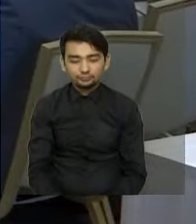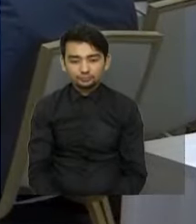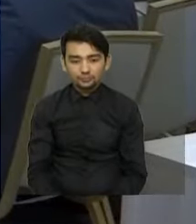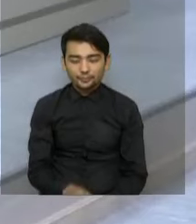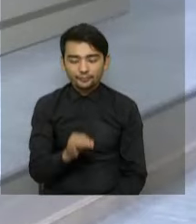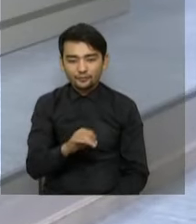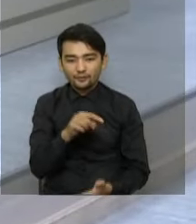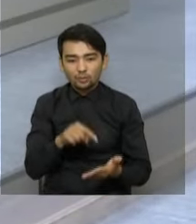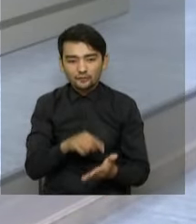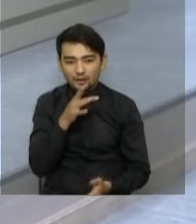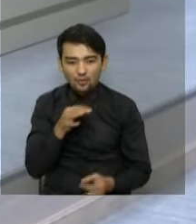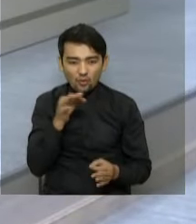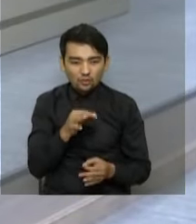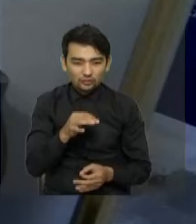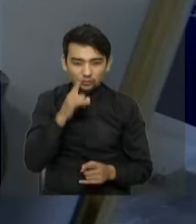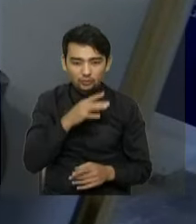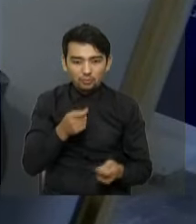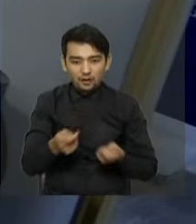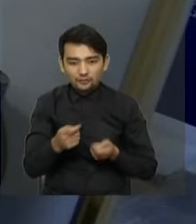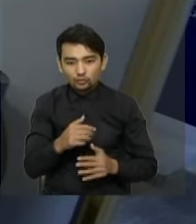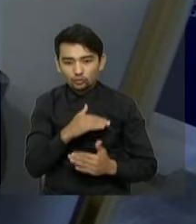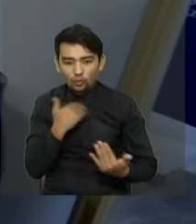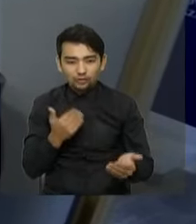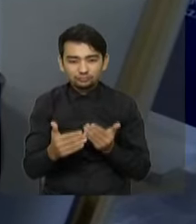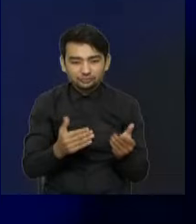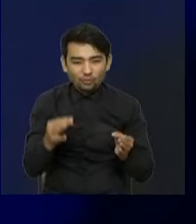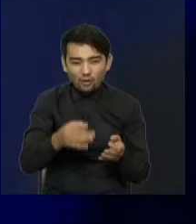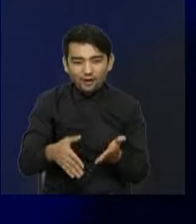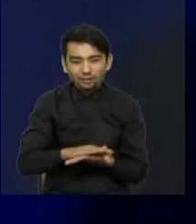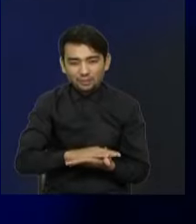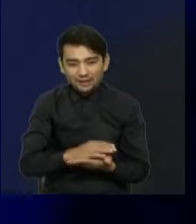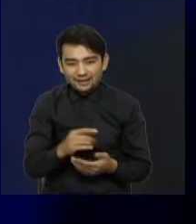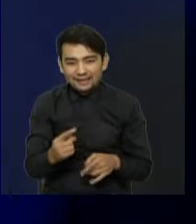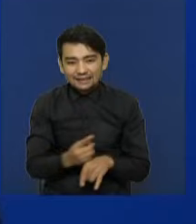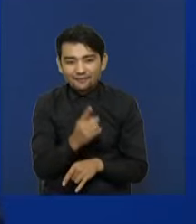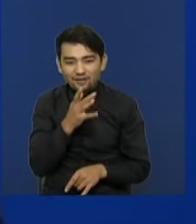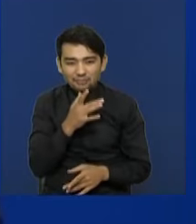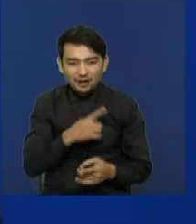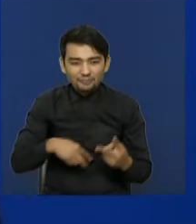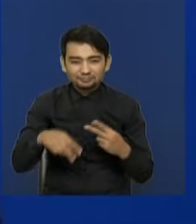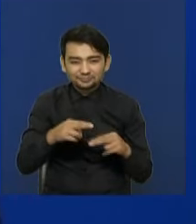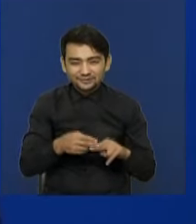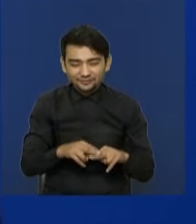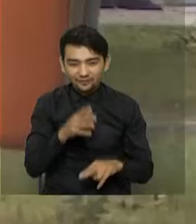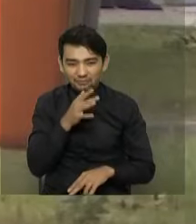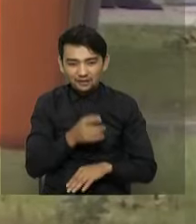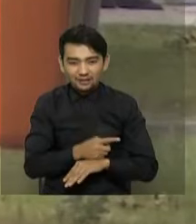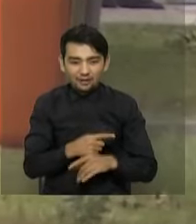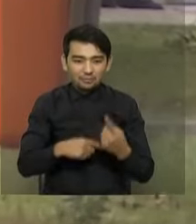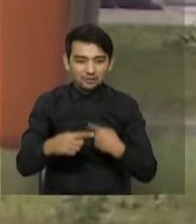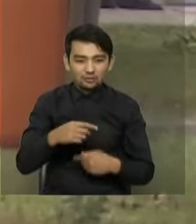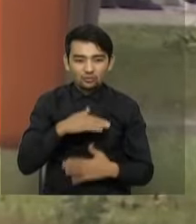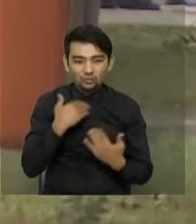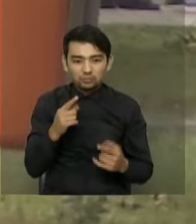Вопрос времени не поднимать. Почему правительство не намерено обсуждать отмену единого часового пояса? Я думаю, на этом надо остановиться. Чем